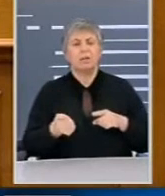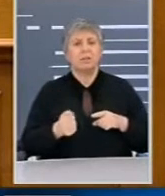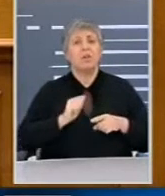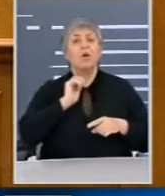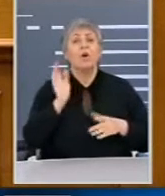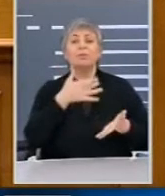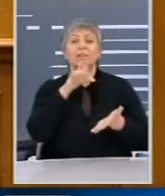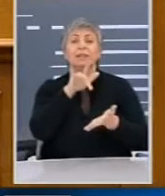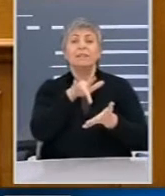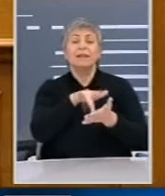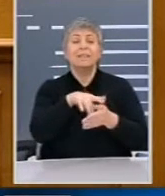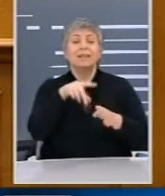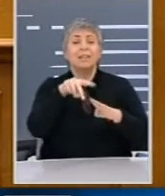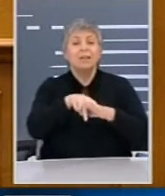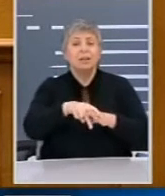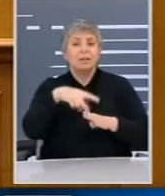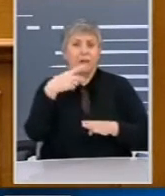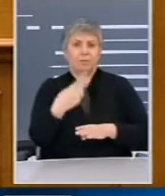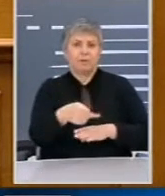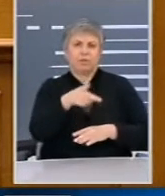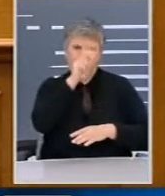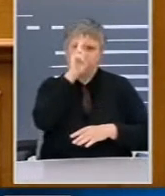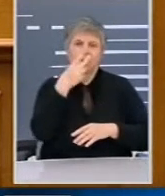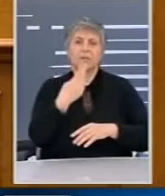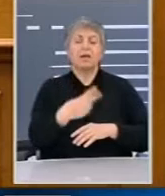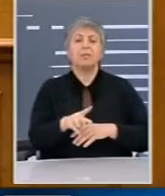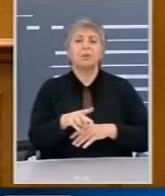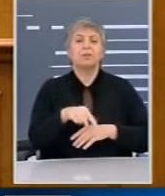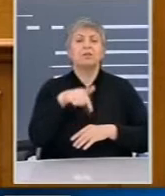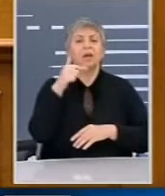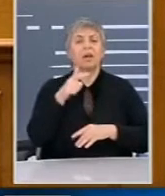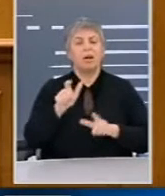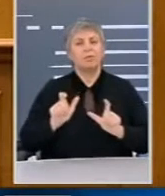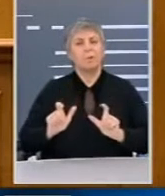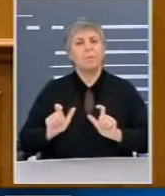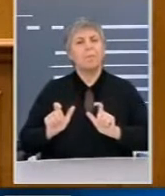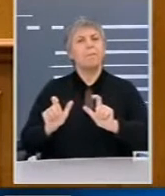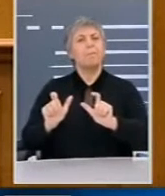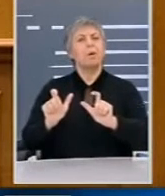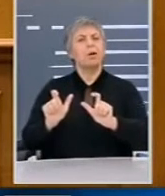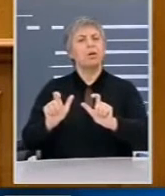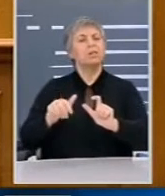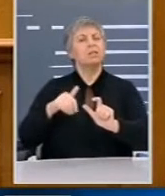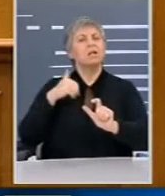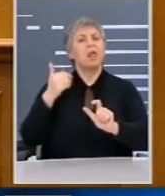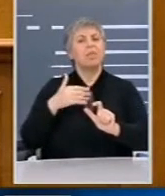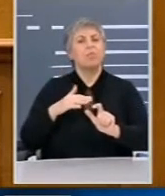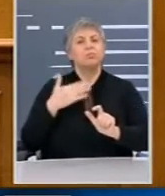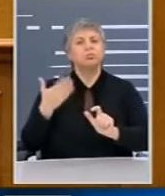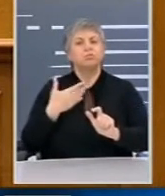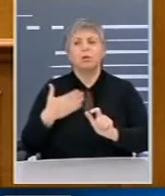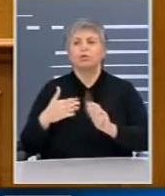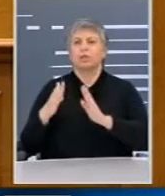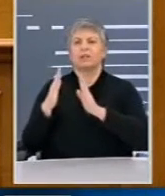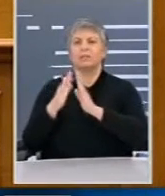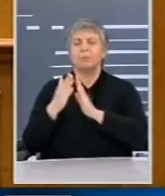η κεντρική τράπεζα της Γερμανίας, βάζει περιορισμούς στην πιστωτική επέκταση στα στεγαστικά δάνεια